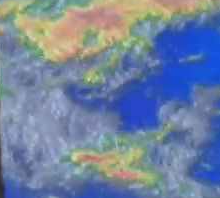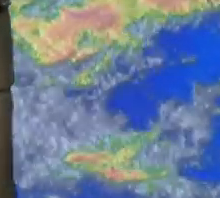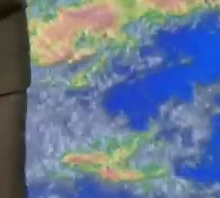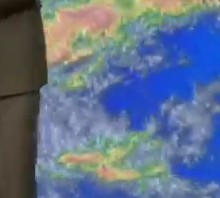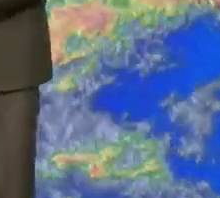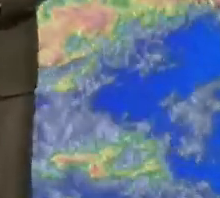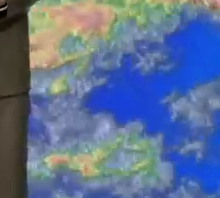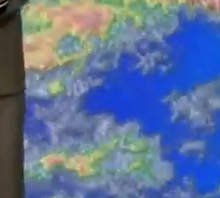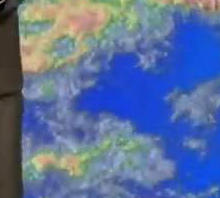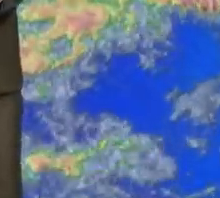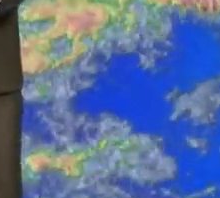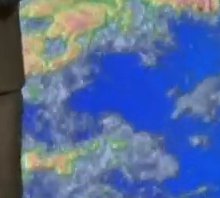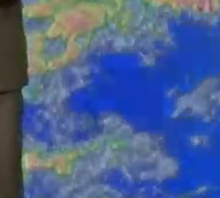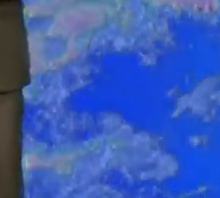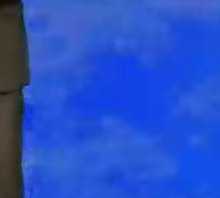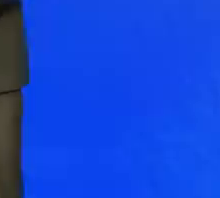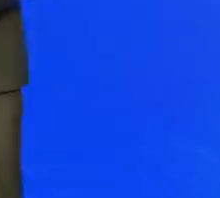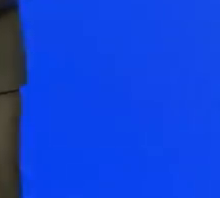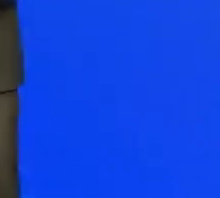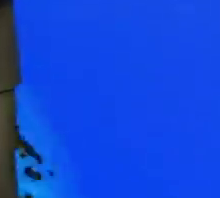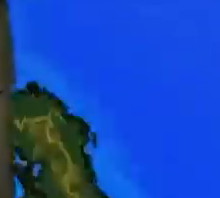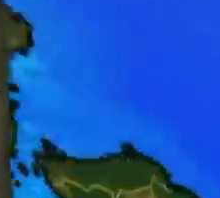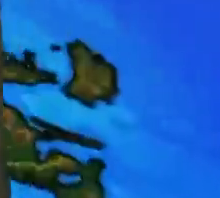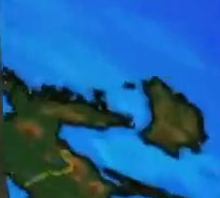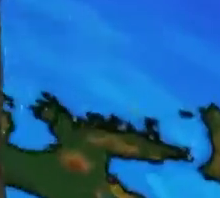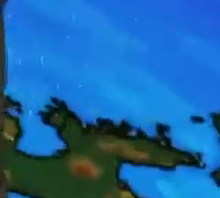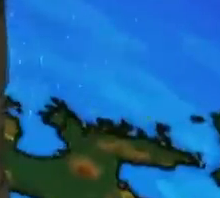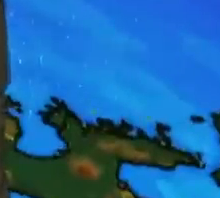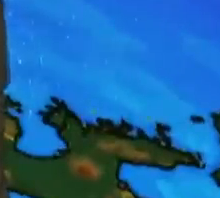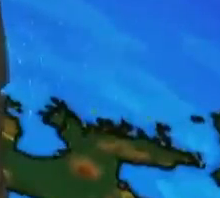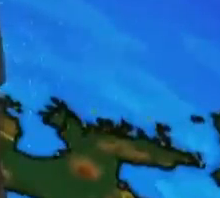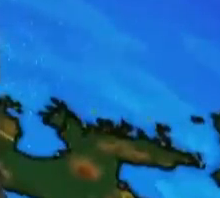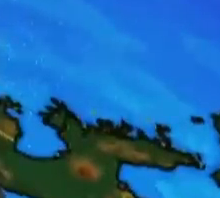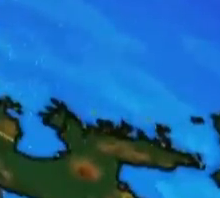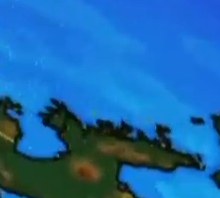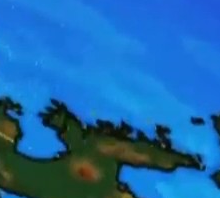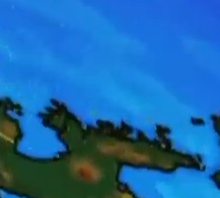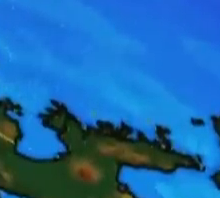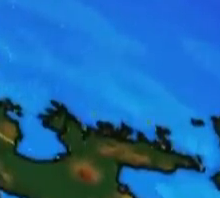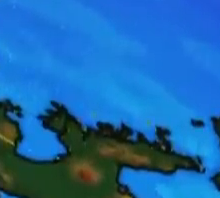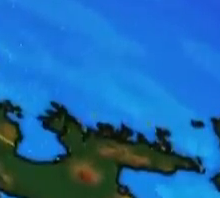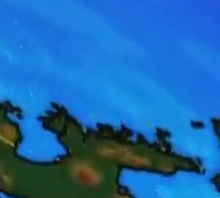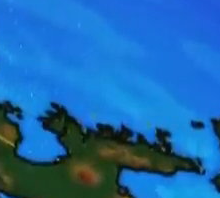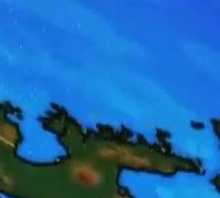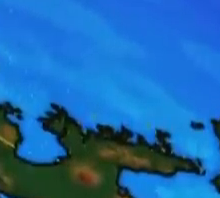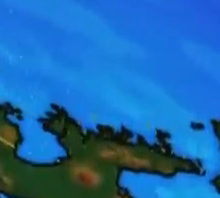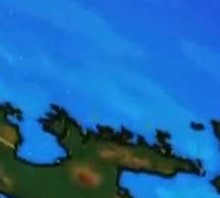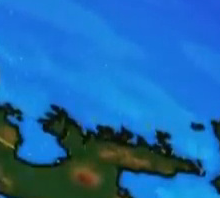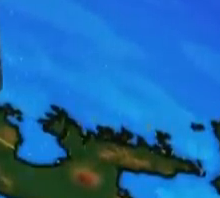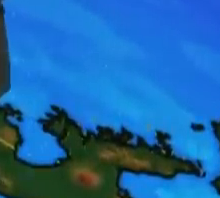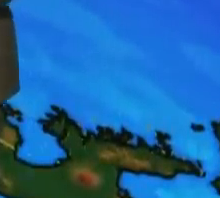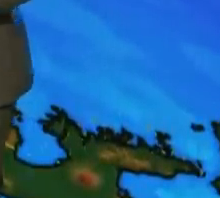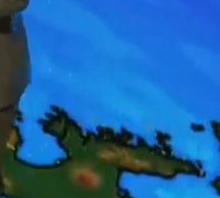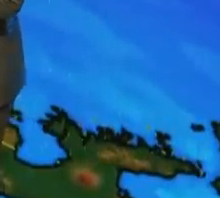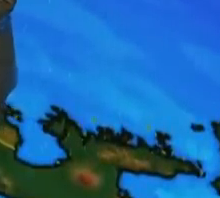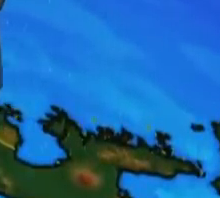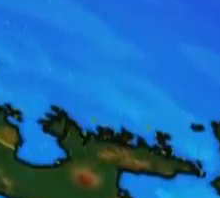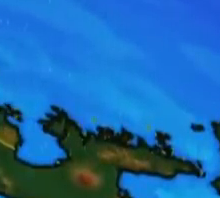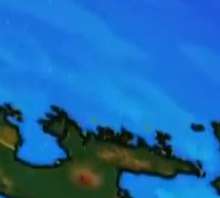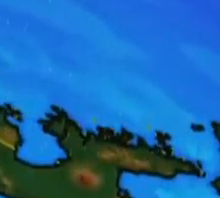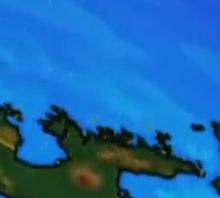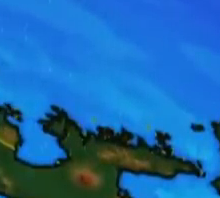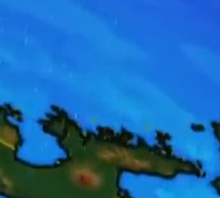isang bagyo. Samantala, bago ang panibagong bugso ng amihan, malamig na panahon ang sumalubong ngayong araw ng mga puso sa